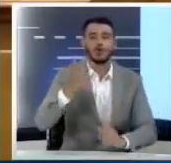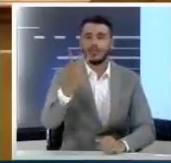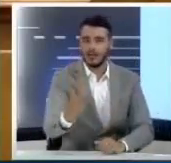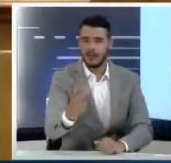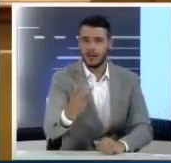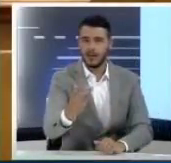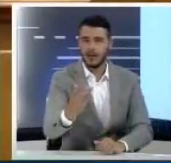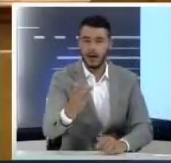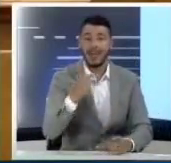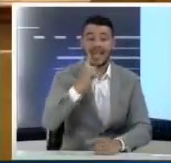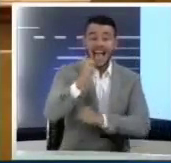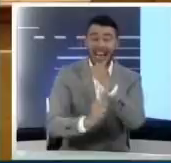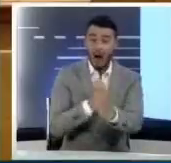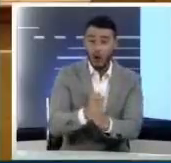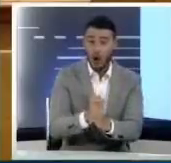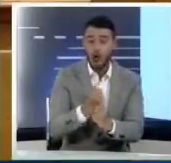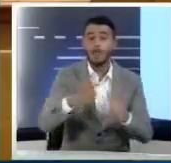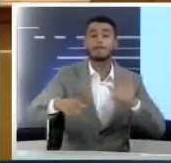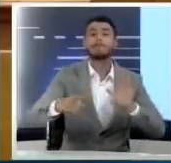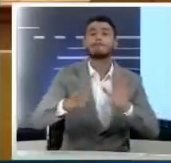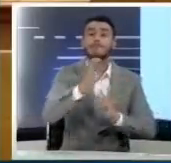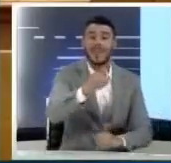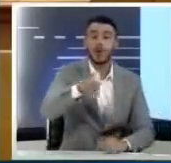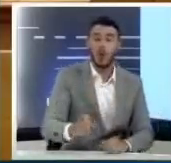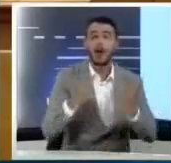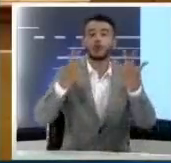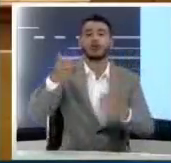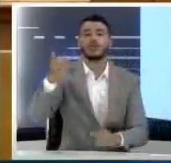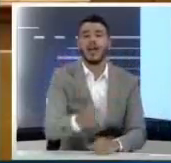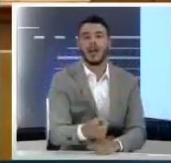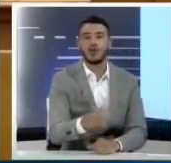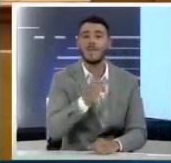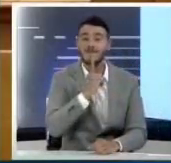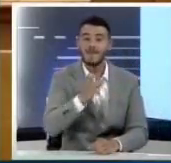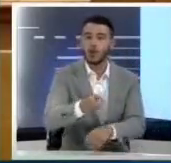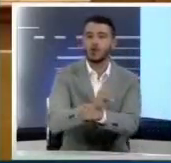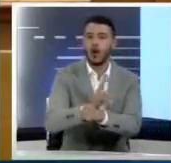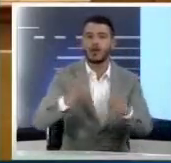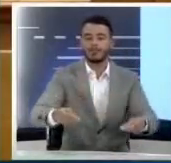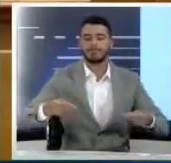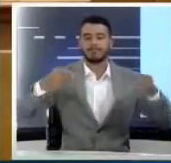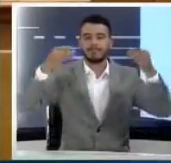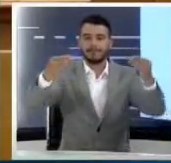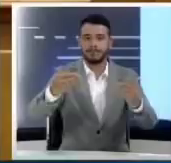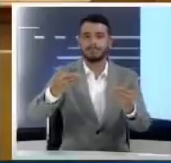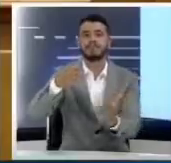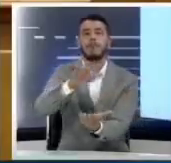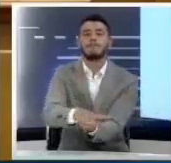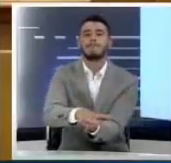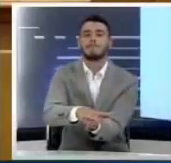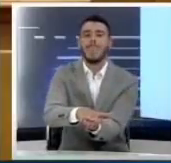ένα χρόνο με 0,8. Και αυτό δικαιολογεί, αυτό το καταθέτω και εγώ ως